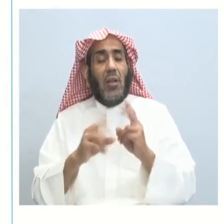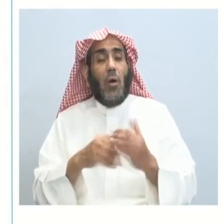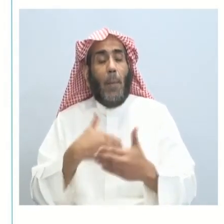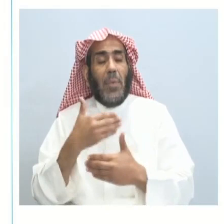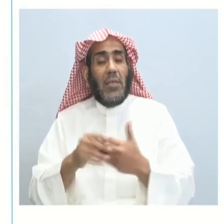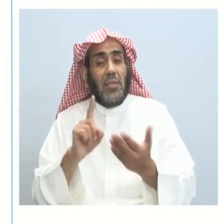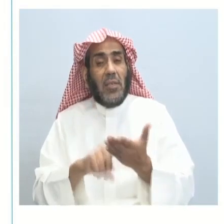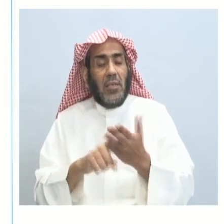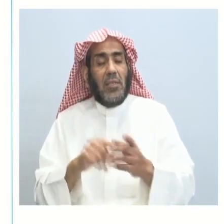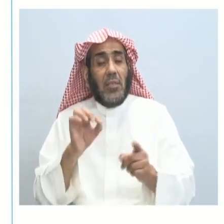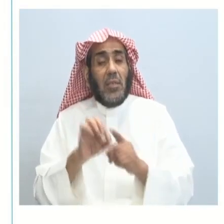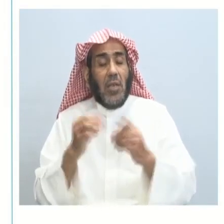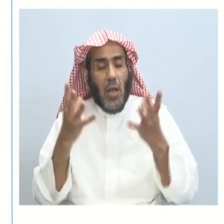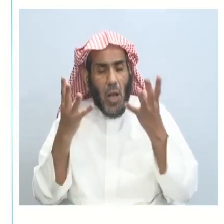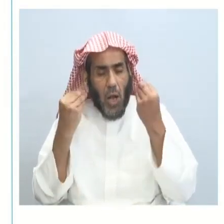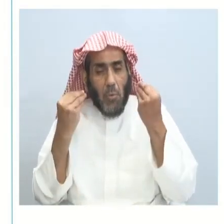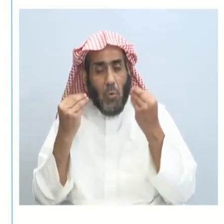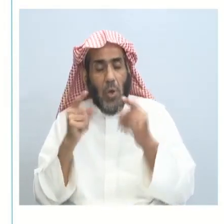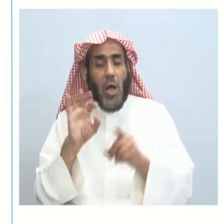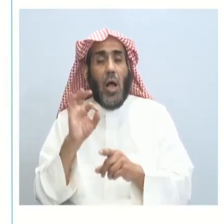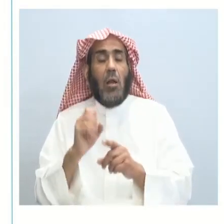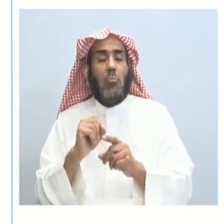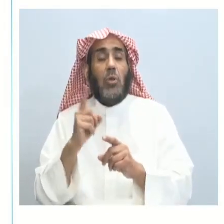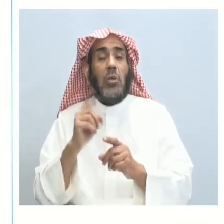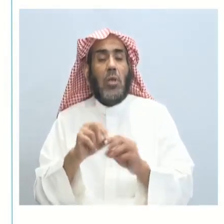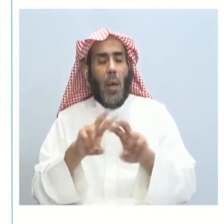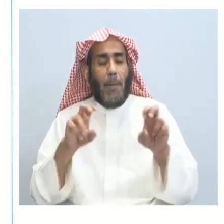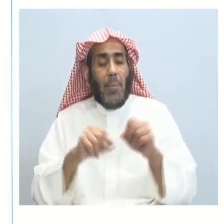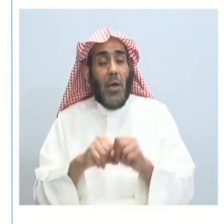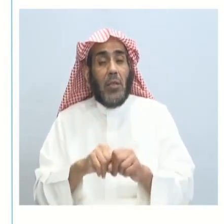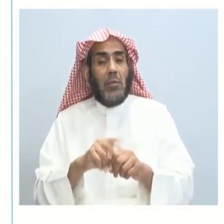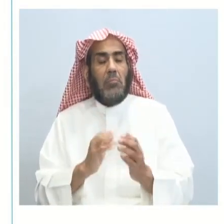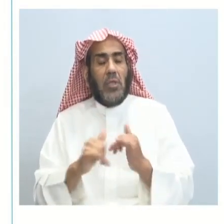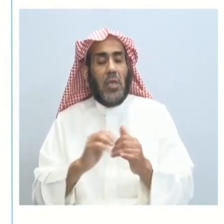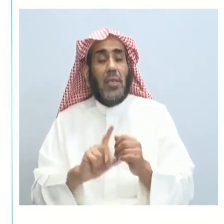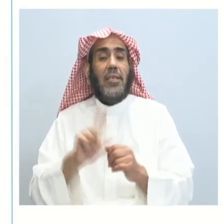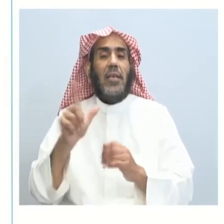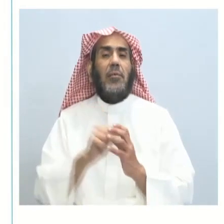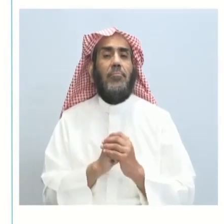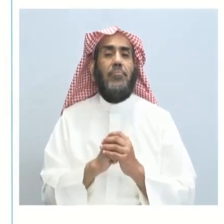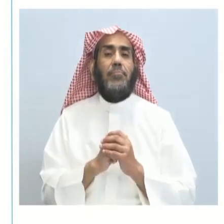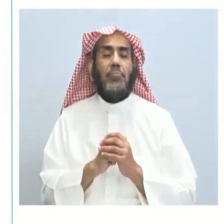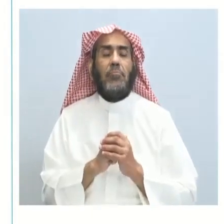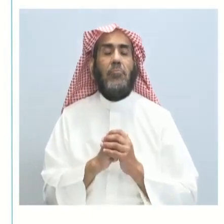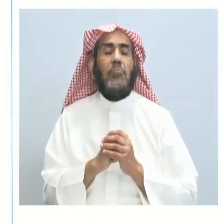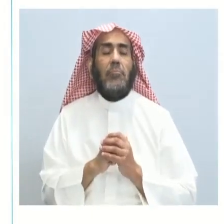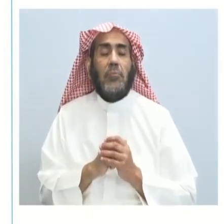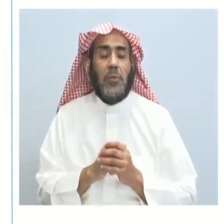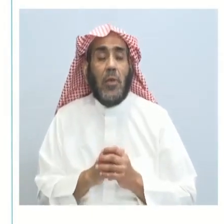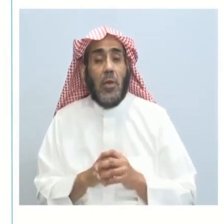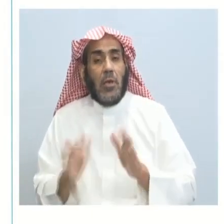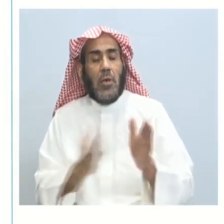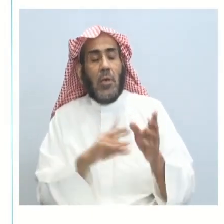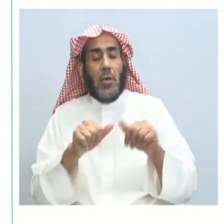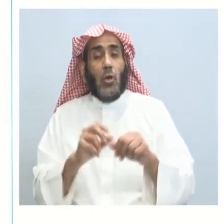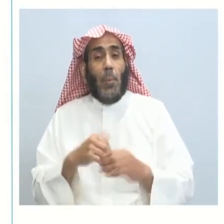بالتاكيد ستصل الى المعلومه المناسبه اذا بحثت بالطريقه الصحيحه اليوم باذن